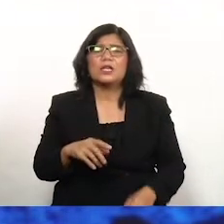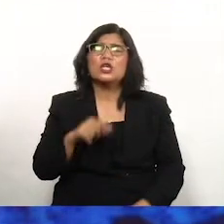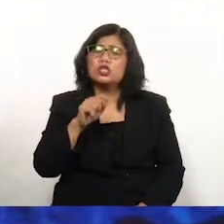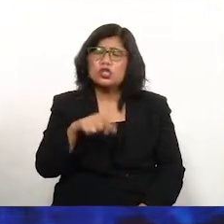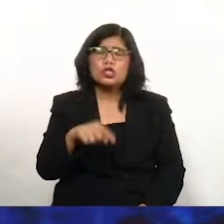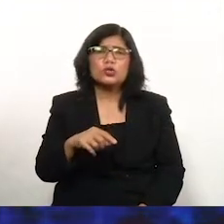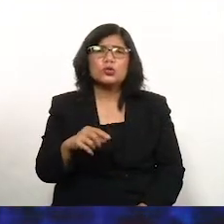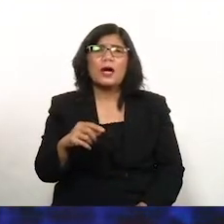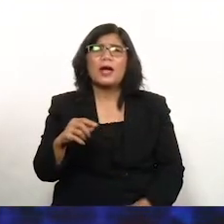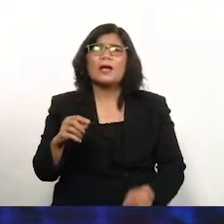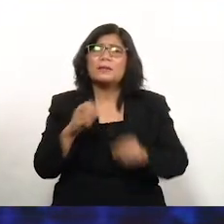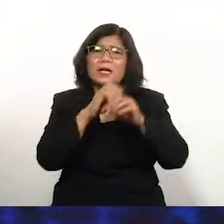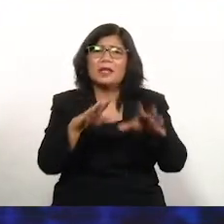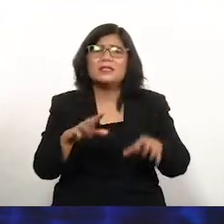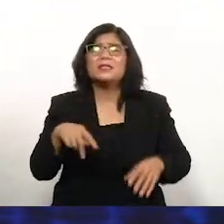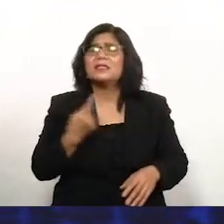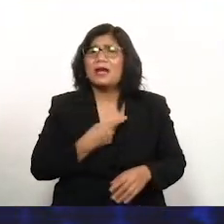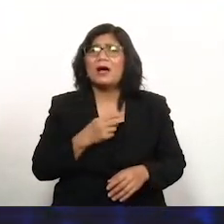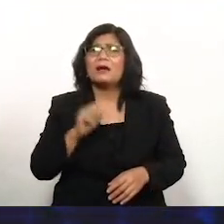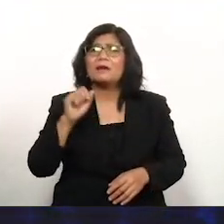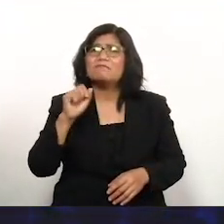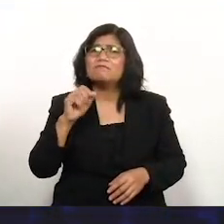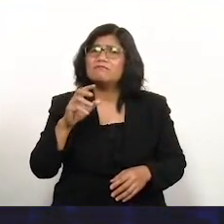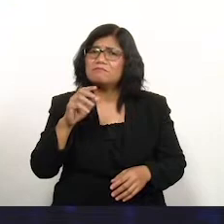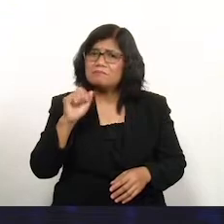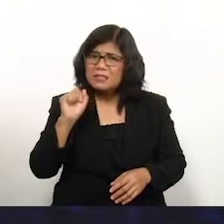Yusuf karena kita diberkati kita dapat memberkati